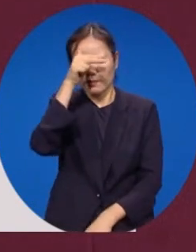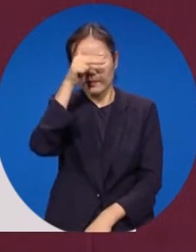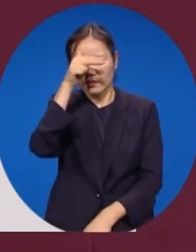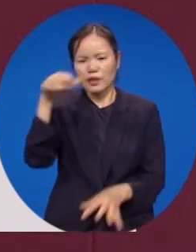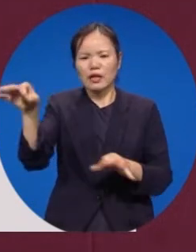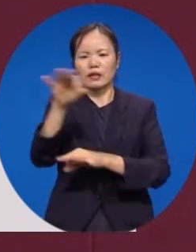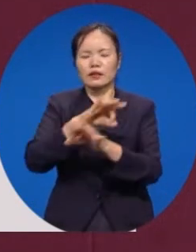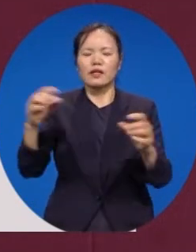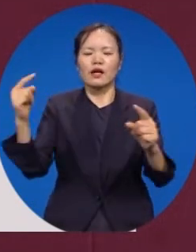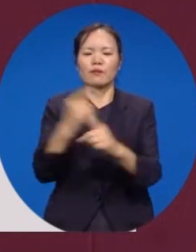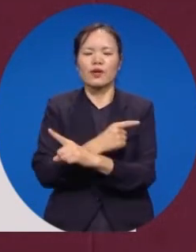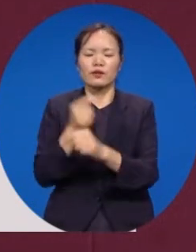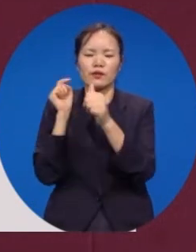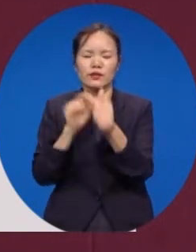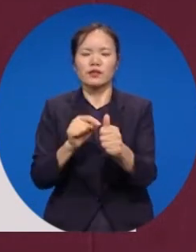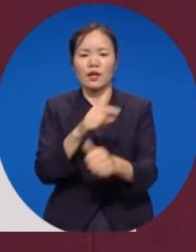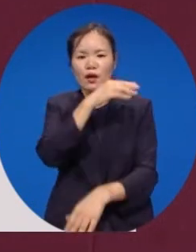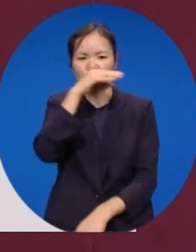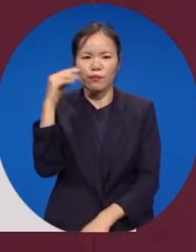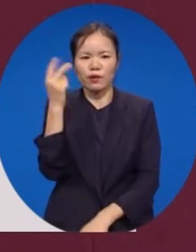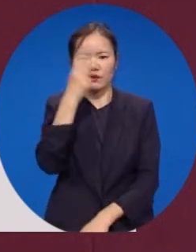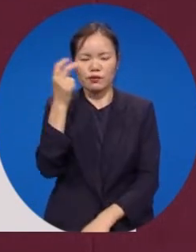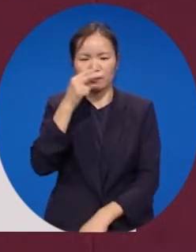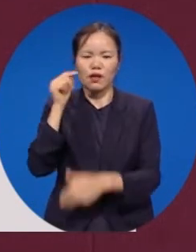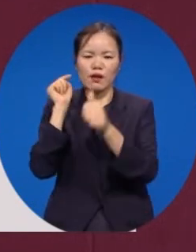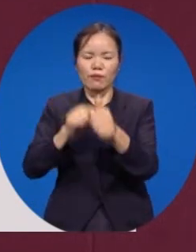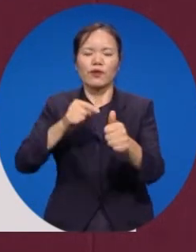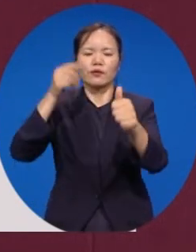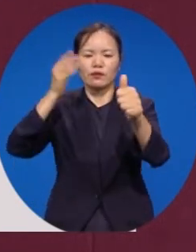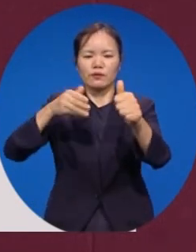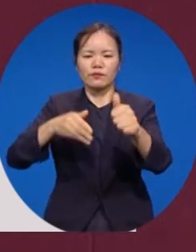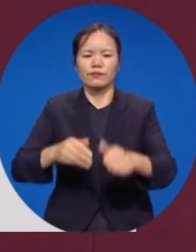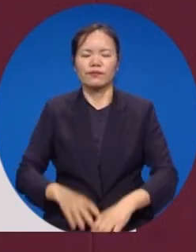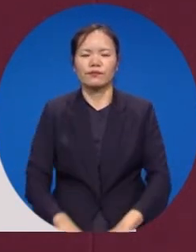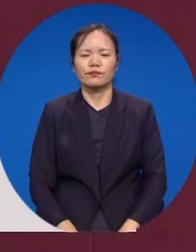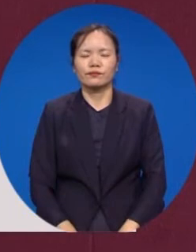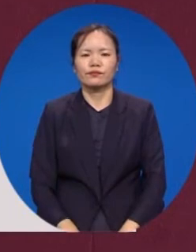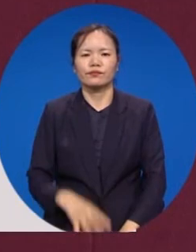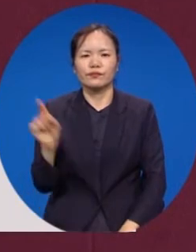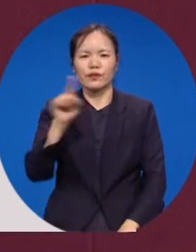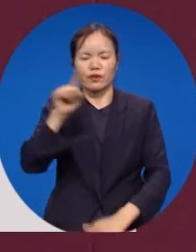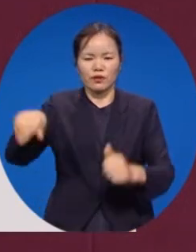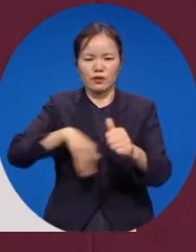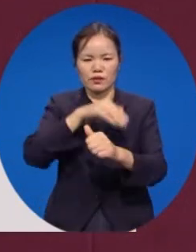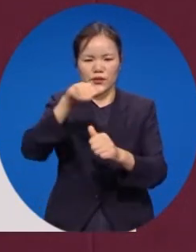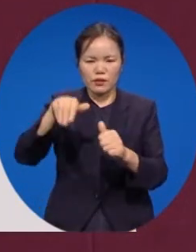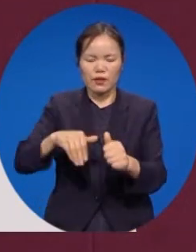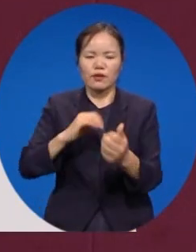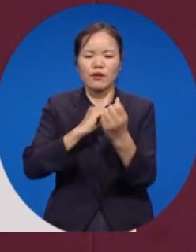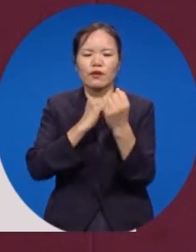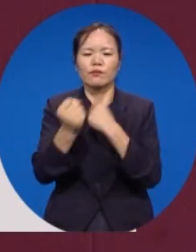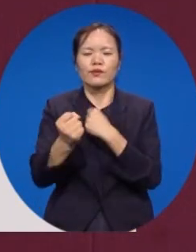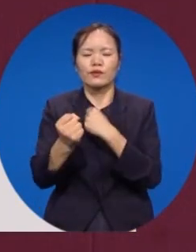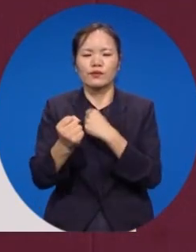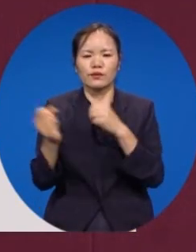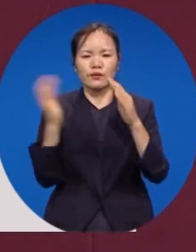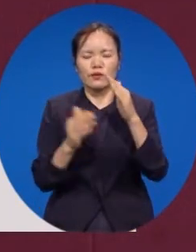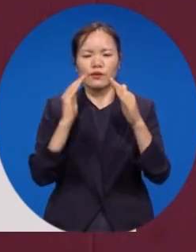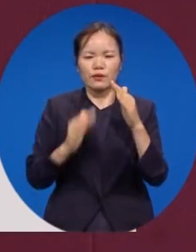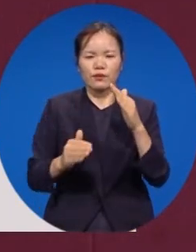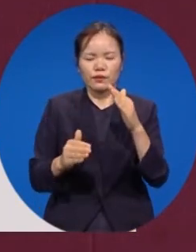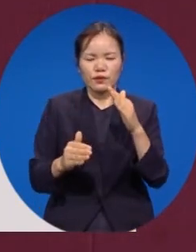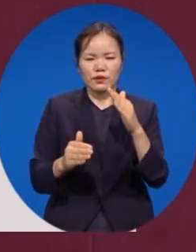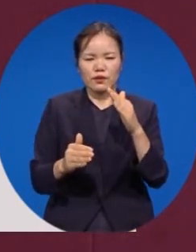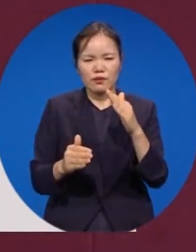지시하고 제대로 수사하라고 명령해 주십시오. 어떤 경우에도 공정하고 공평무사해야